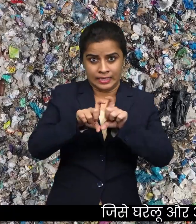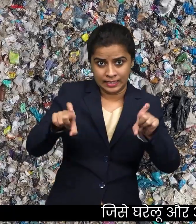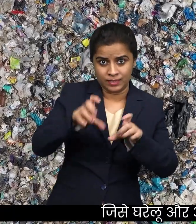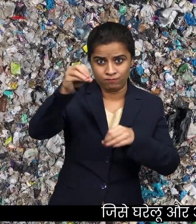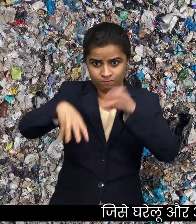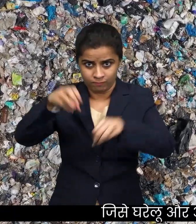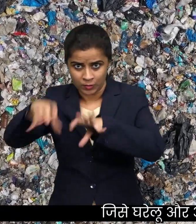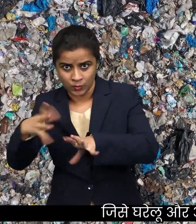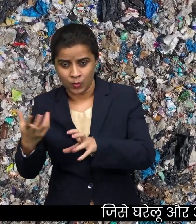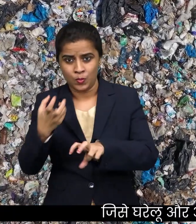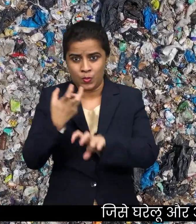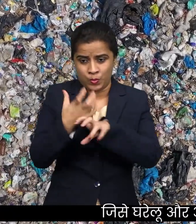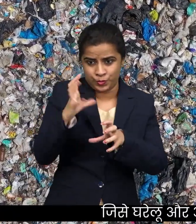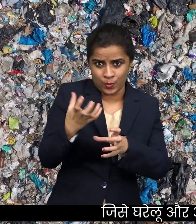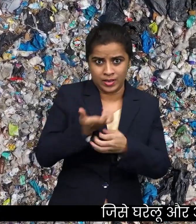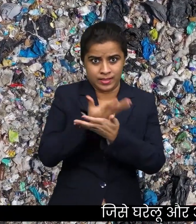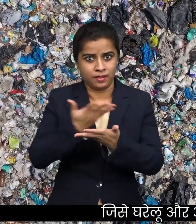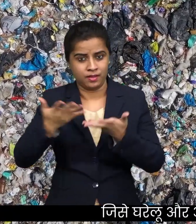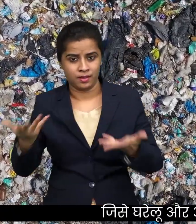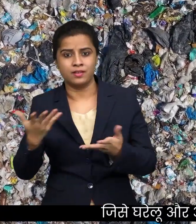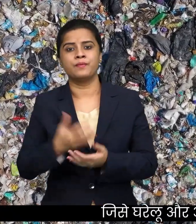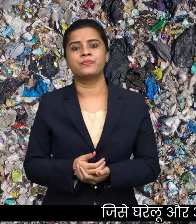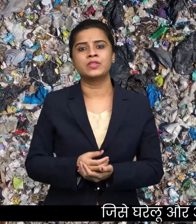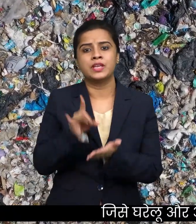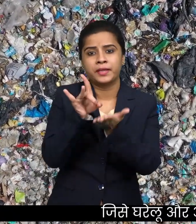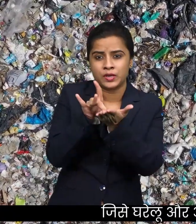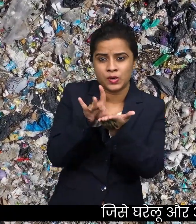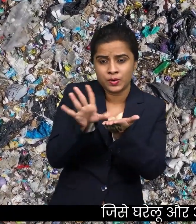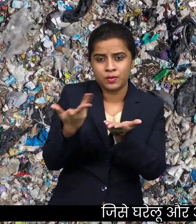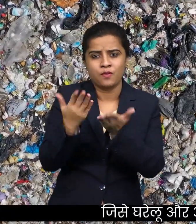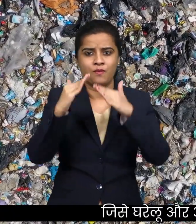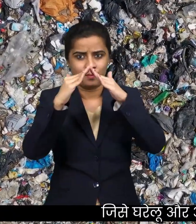और औद्योगिक गतिविधियों से त्याग दिया जाता है।